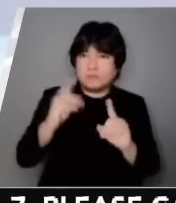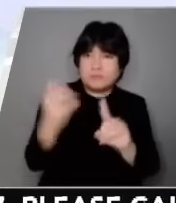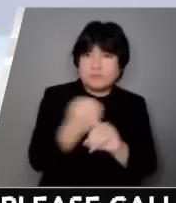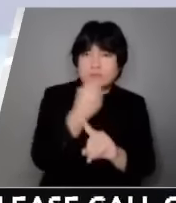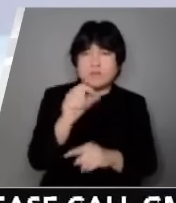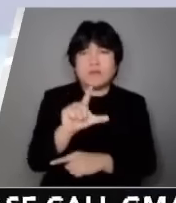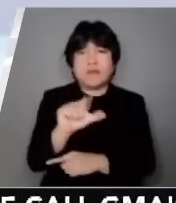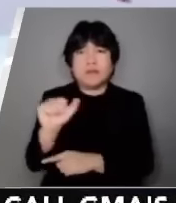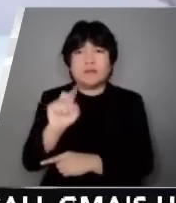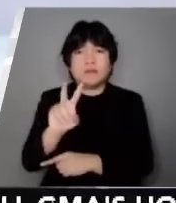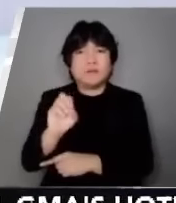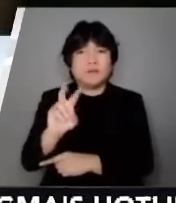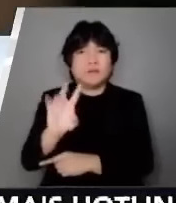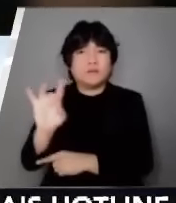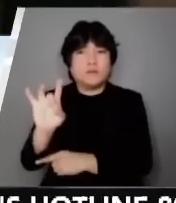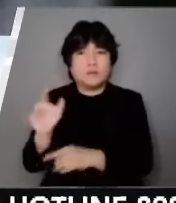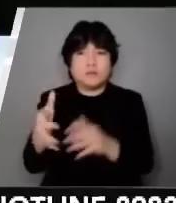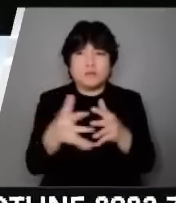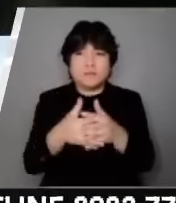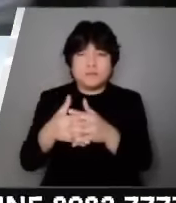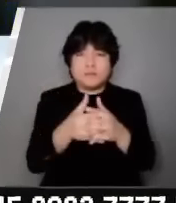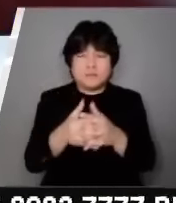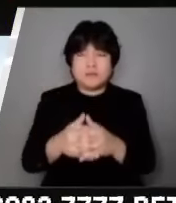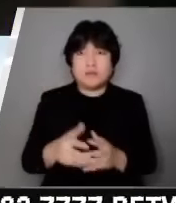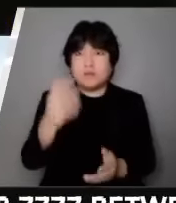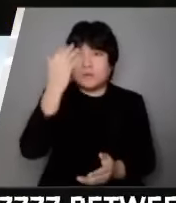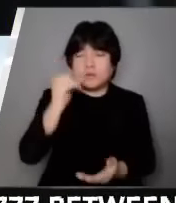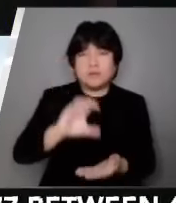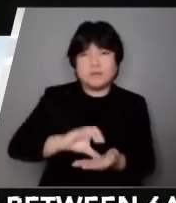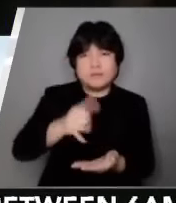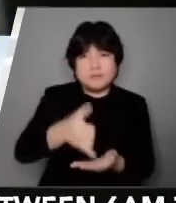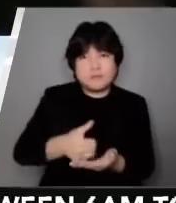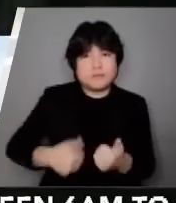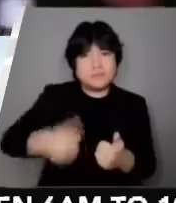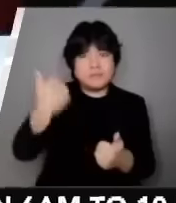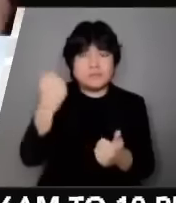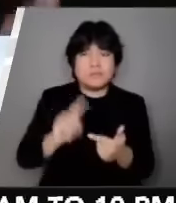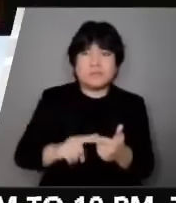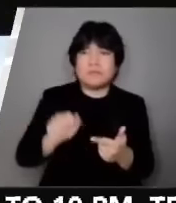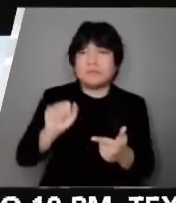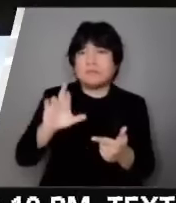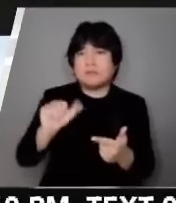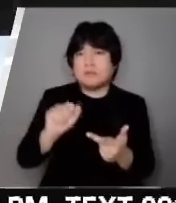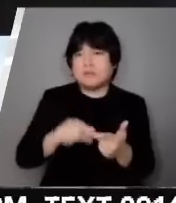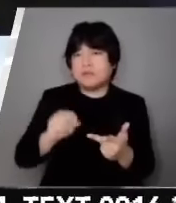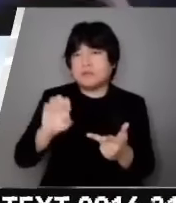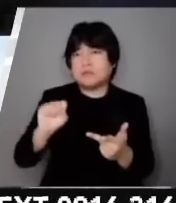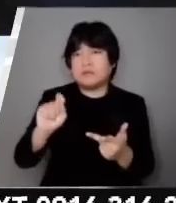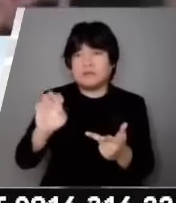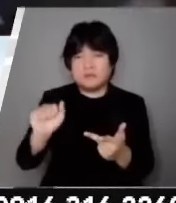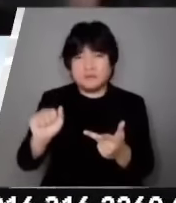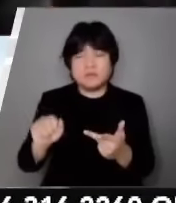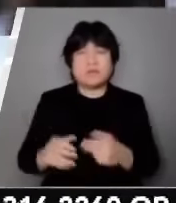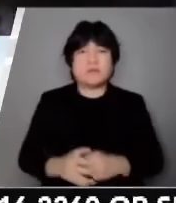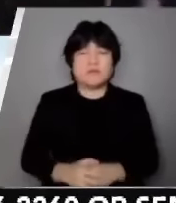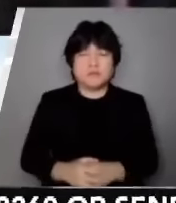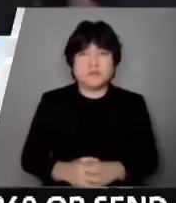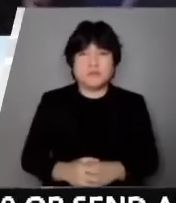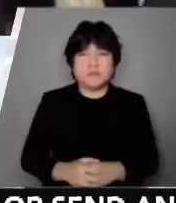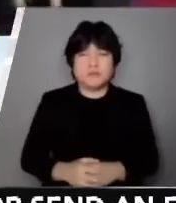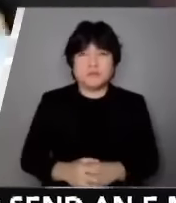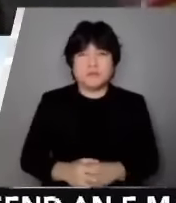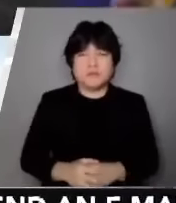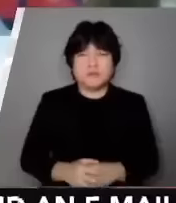ng tagumpay ni Carlos Yulo, Ira Villegas at Nesty Peteso sa Paris Olympics. Ang Kamara naman, pag-aaralan